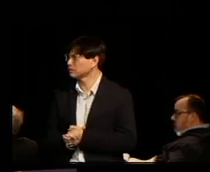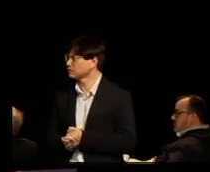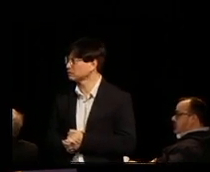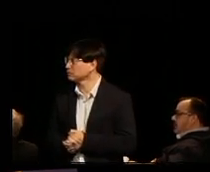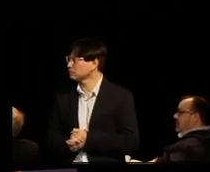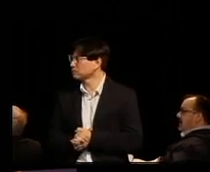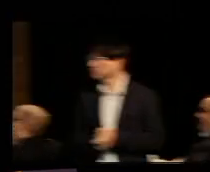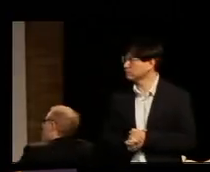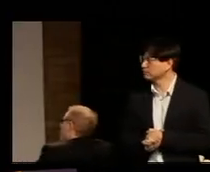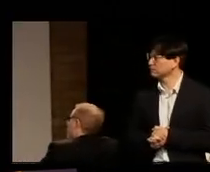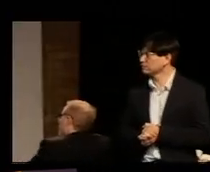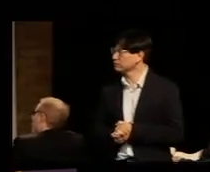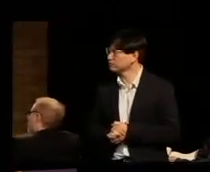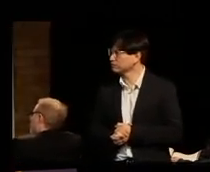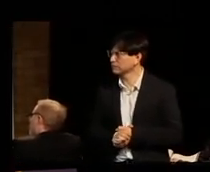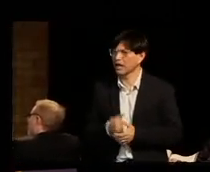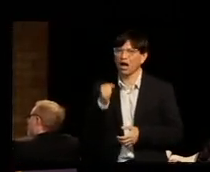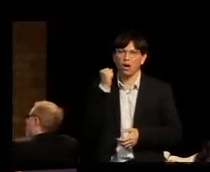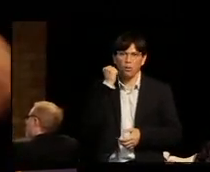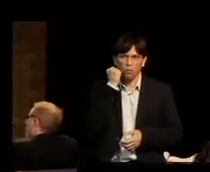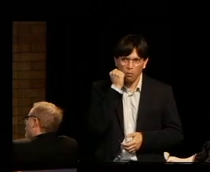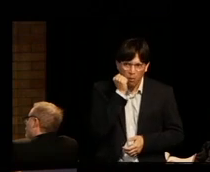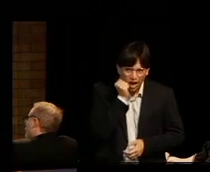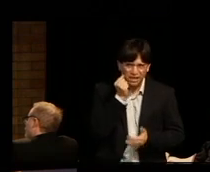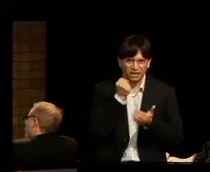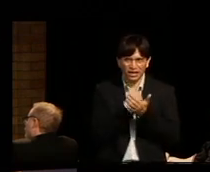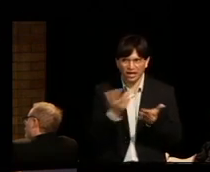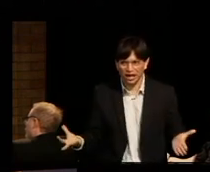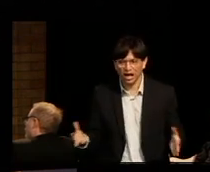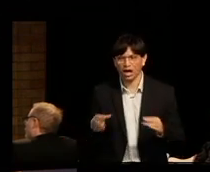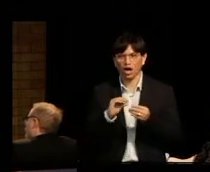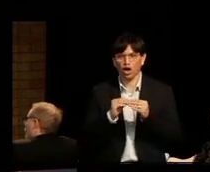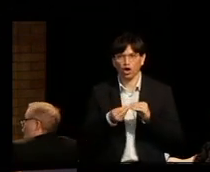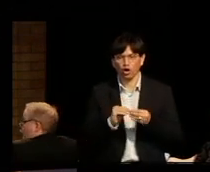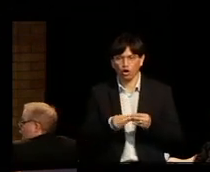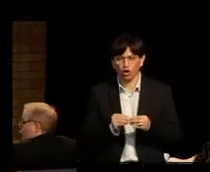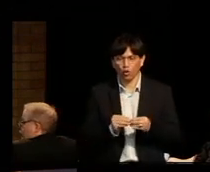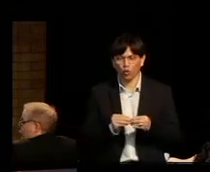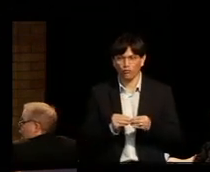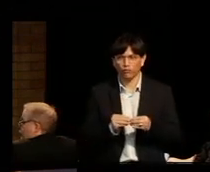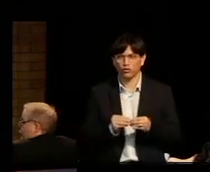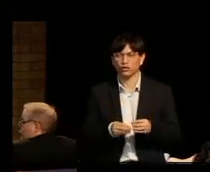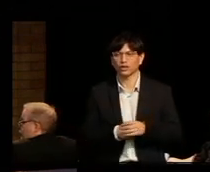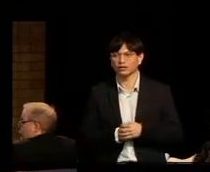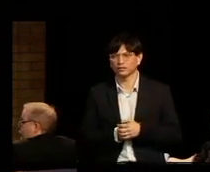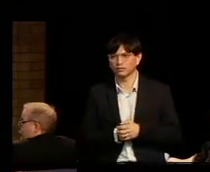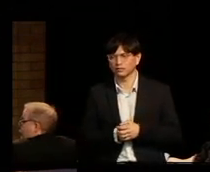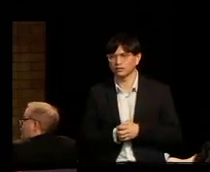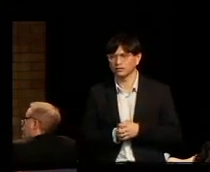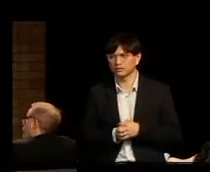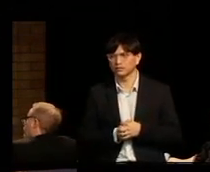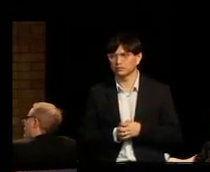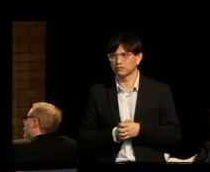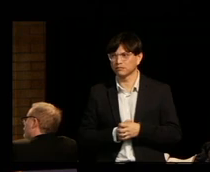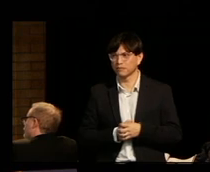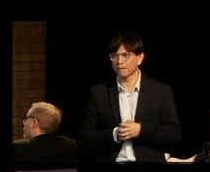è capitolo madre fondamentale perché si vede come funziona la dinamica della catechesi dell'annuncio